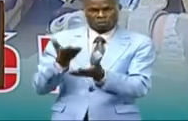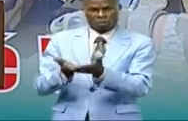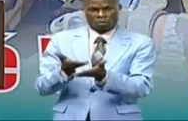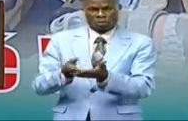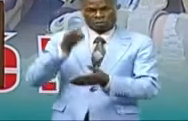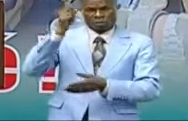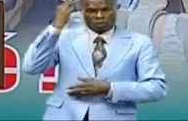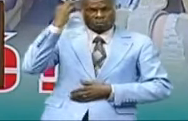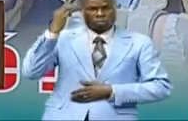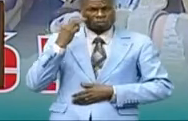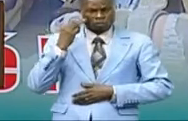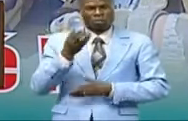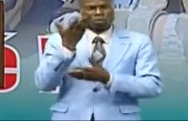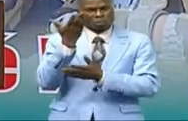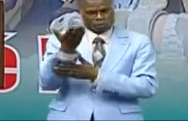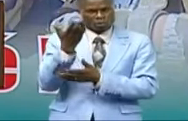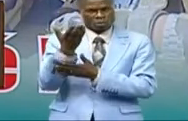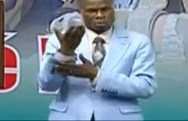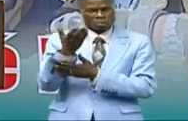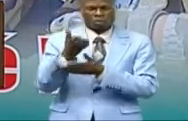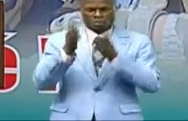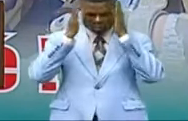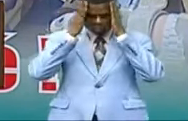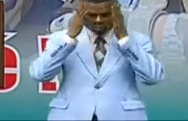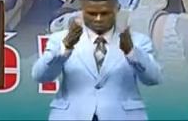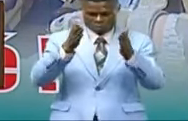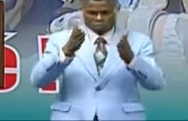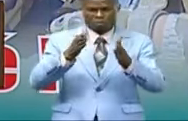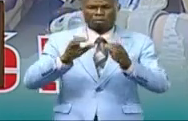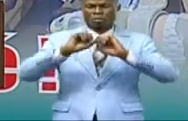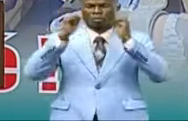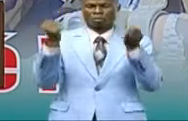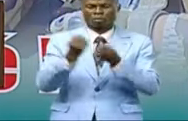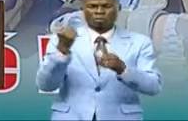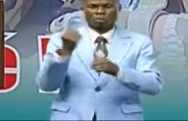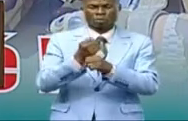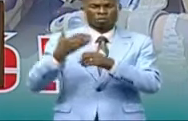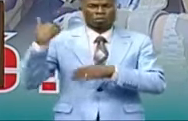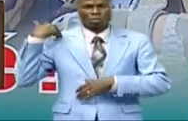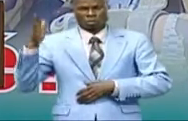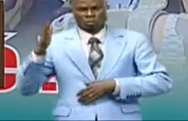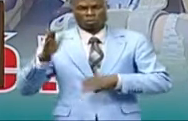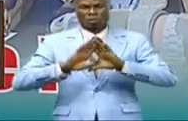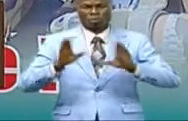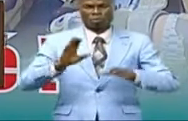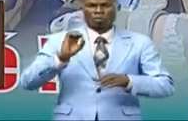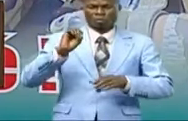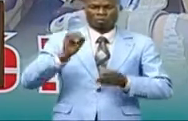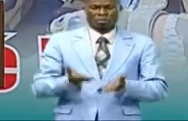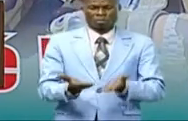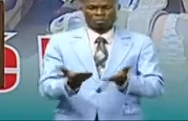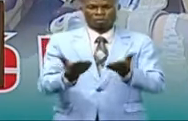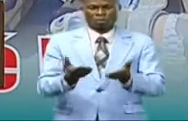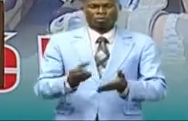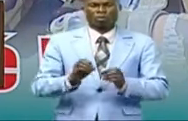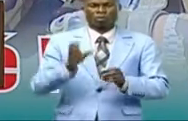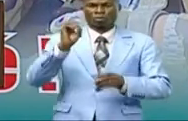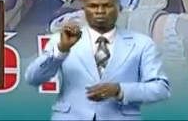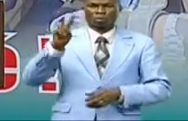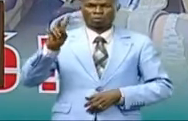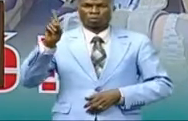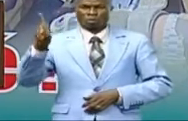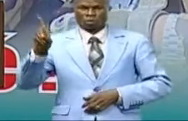ministre a également attiré l'attention des services publics compétents, notamment l'Office des routes, l'Office de voirie et